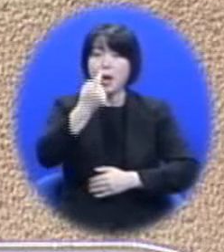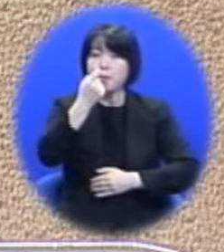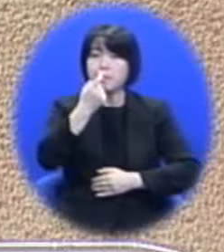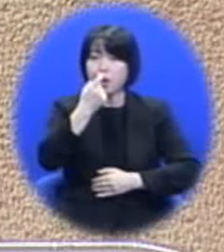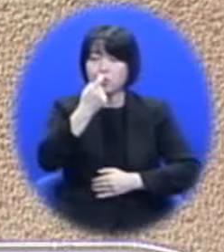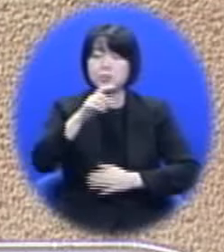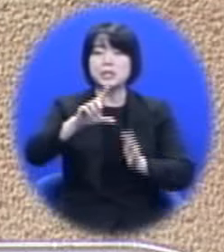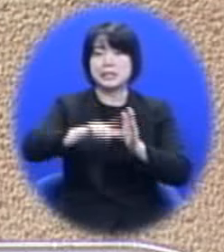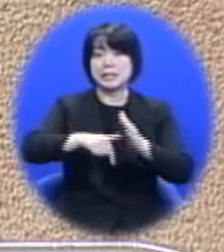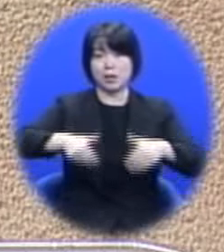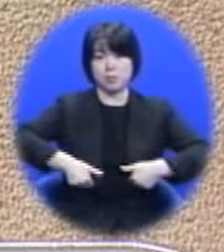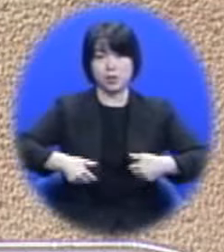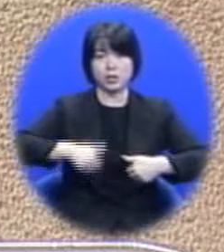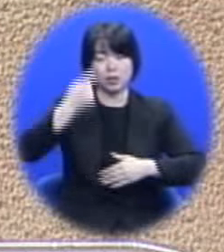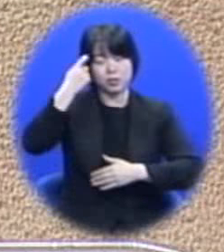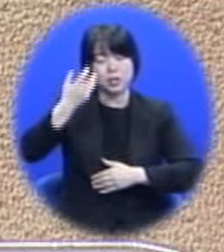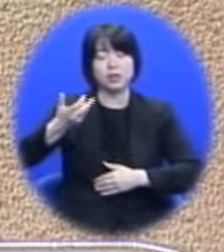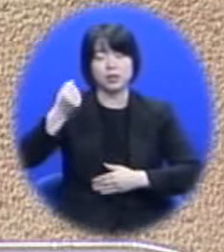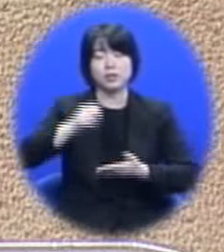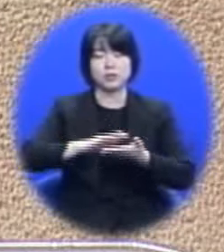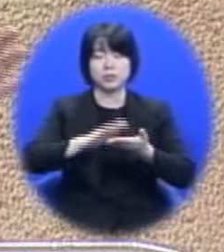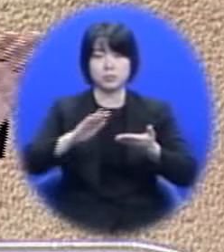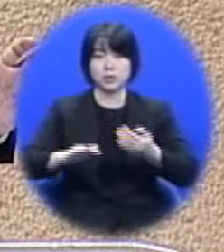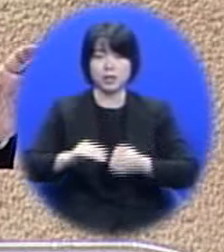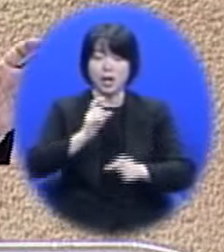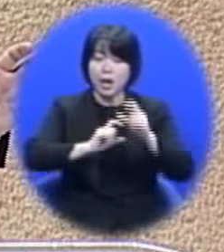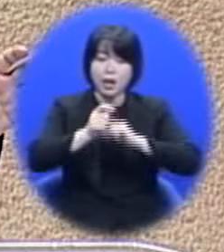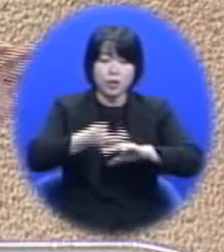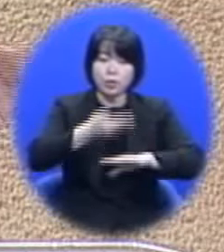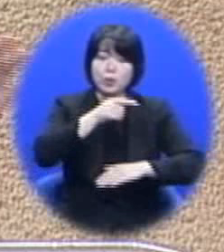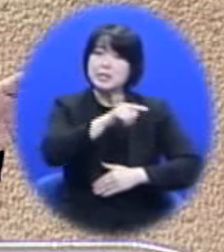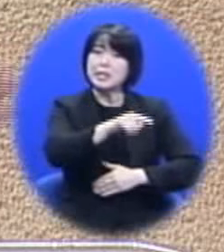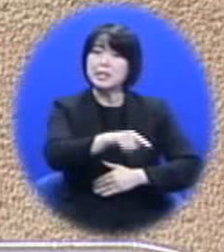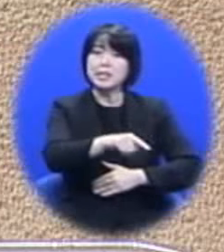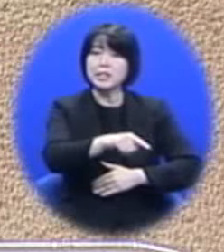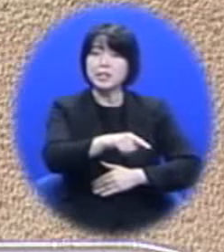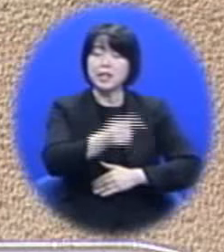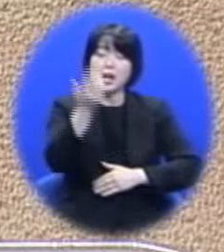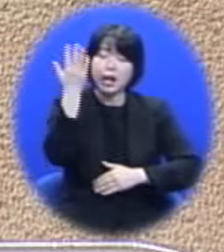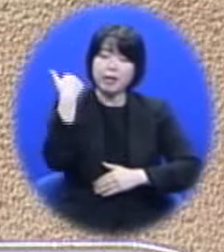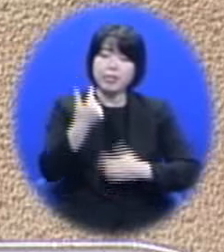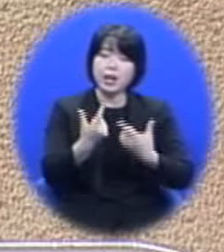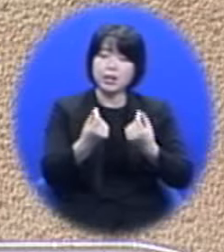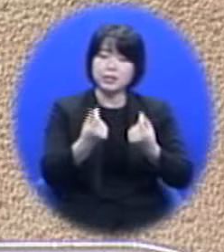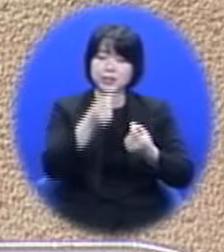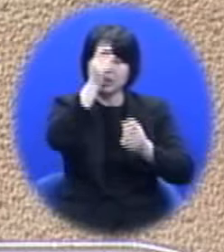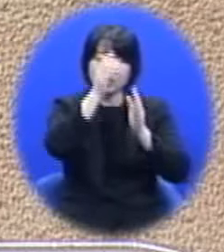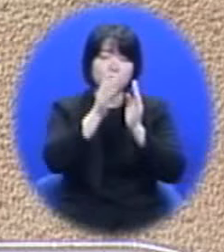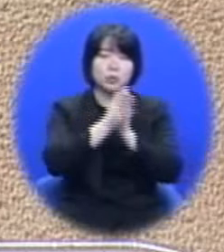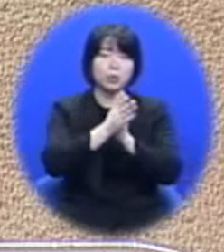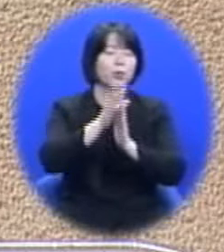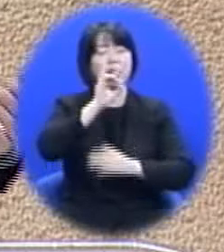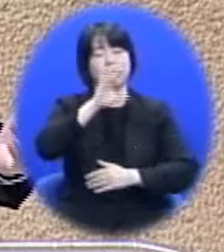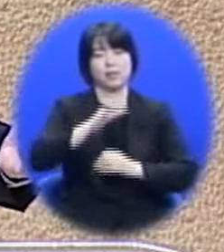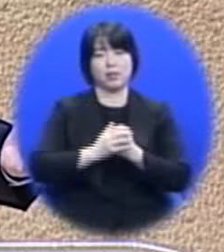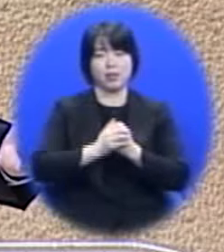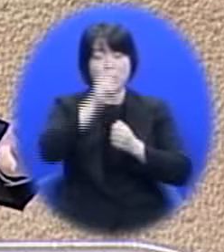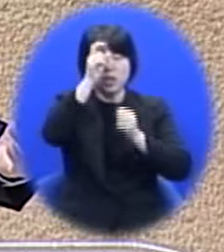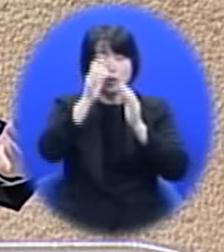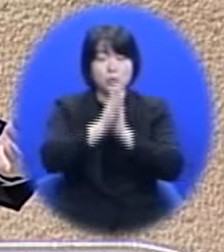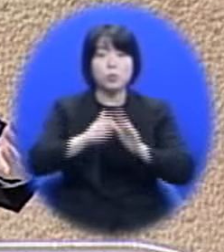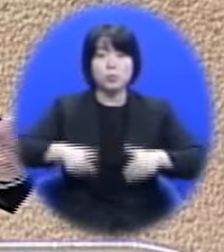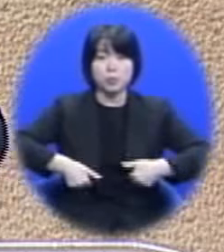하게 되었습니다. 더 이상 이런 식의 기도를 하면 안 되는 거잖아요. 기도는 해야